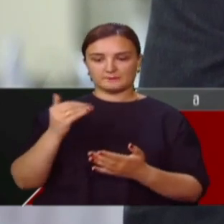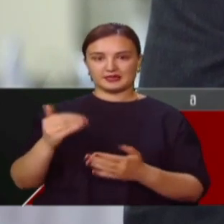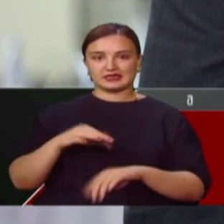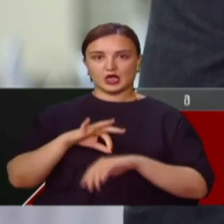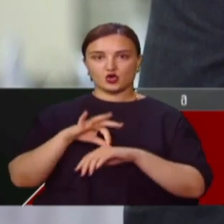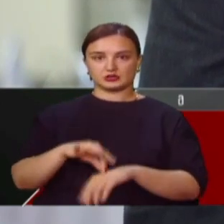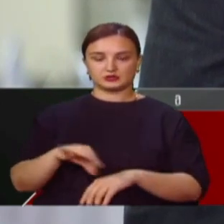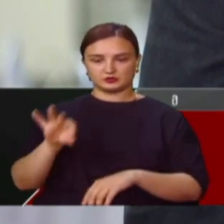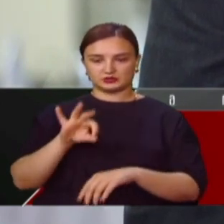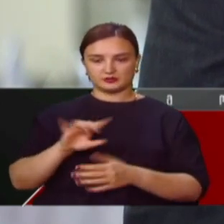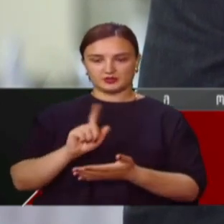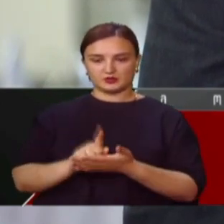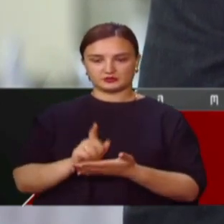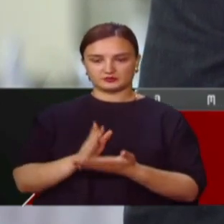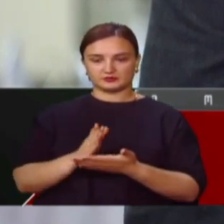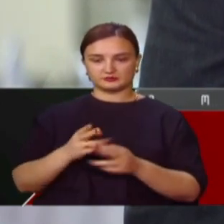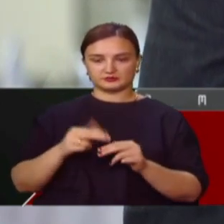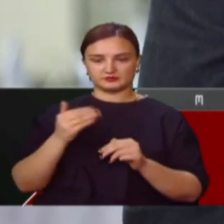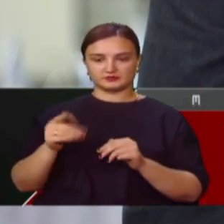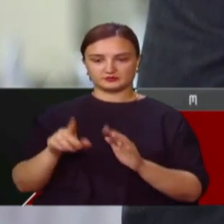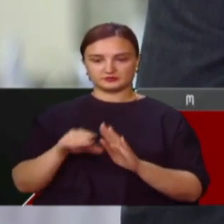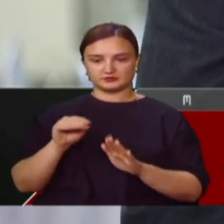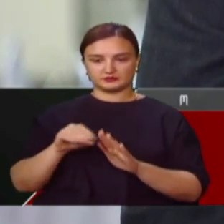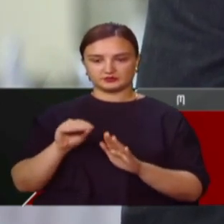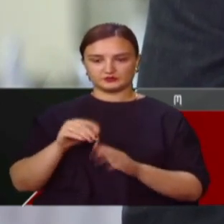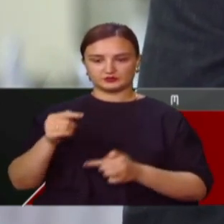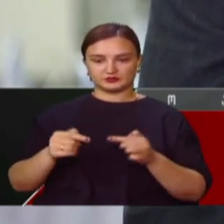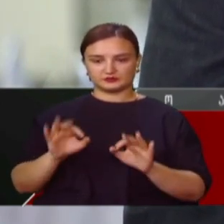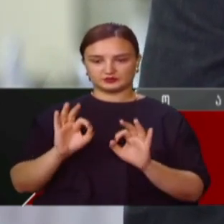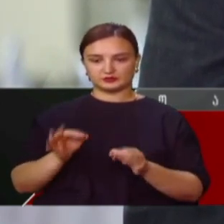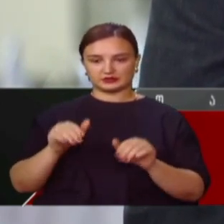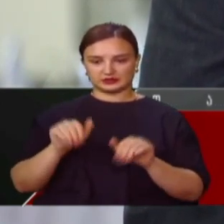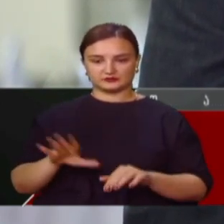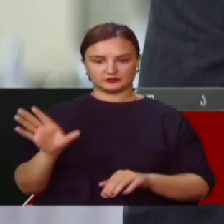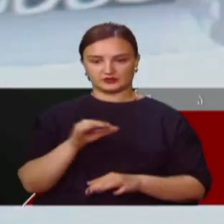იმპლემენტაციის შესახებ არის აუცილებელი იმისთვის, რომ საარჩევნო დავა სწორად გადაწყვიტოს ყველა მოსამართლემ.